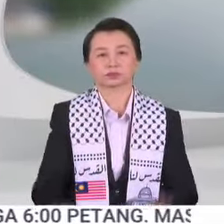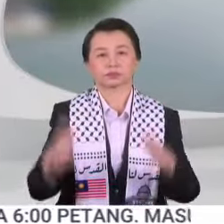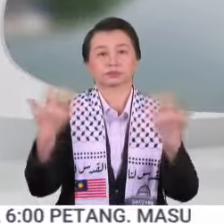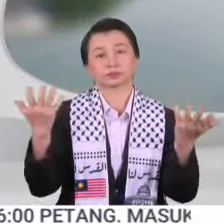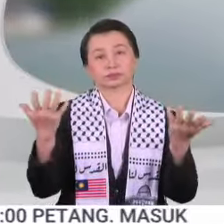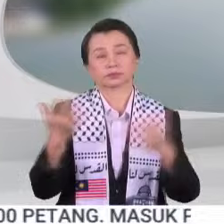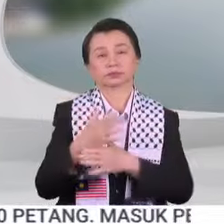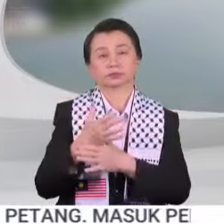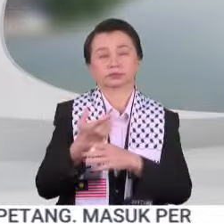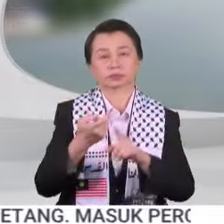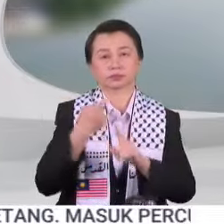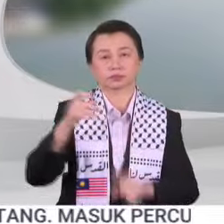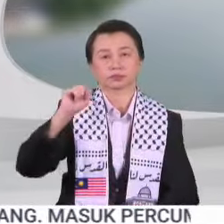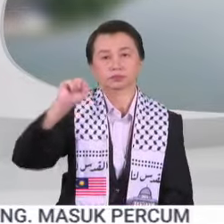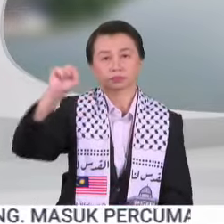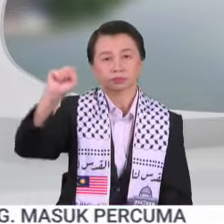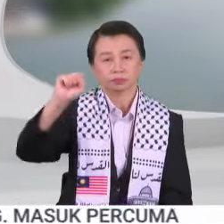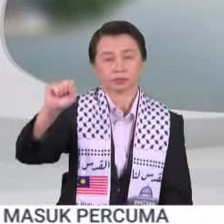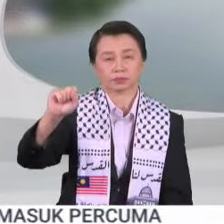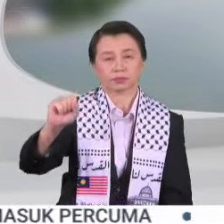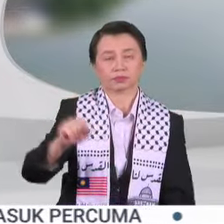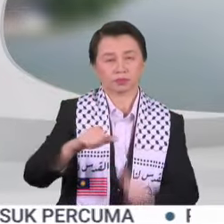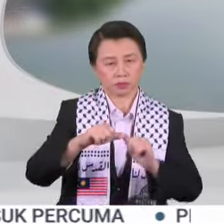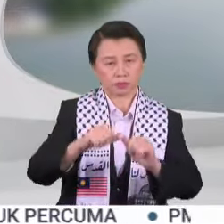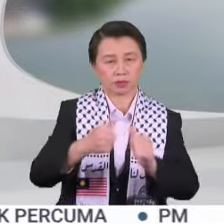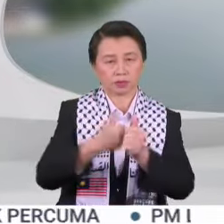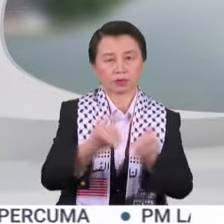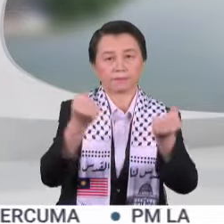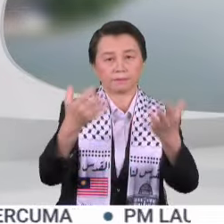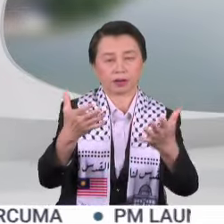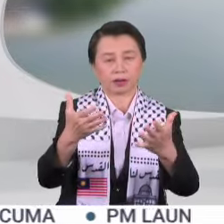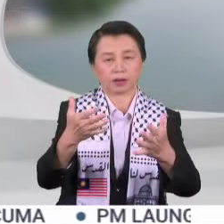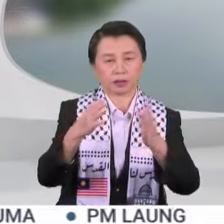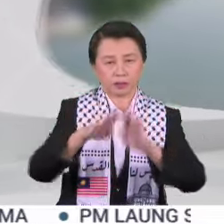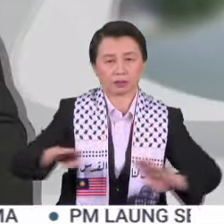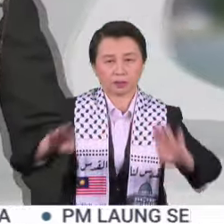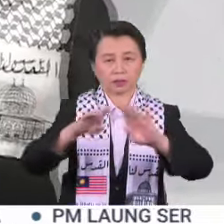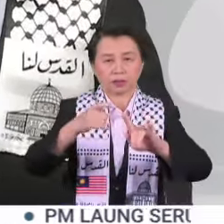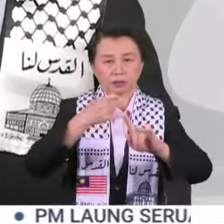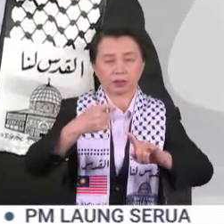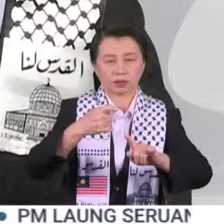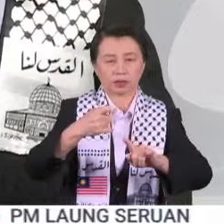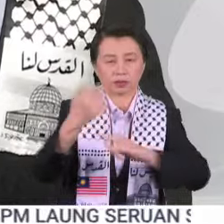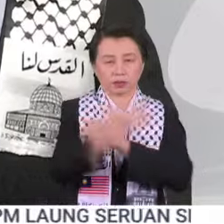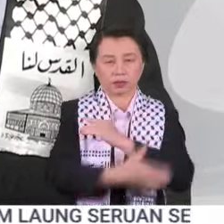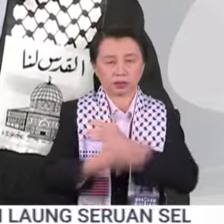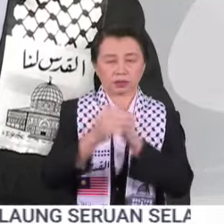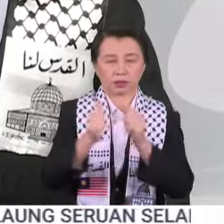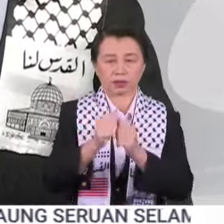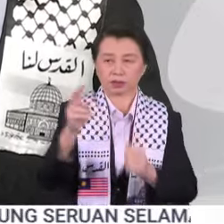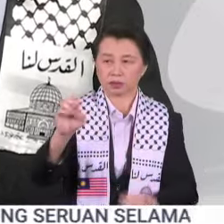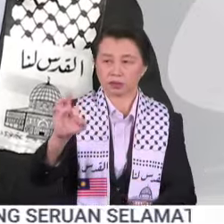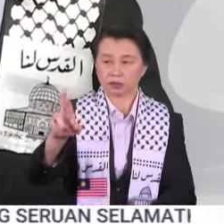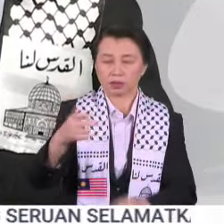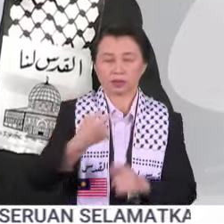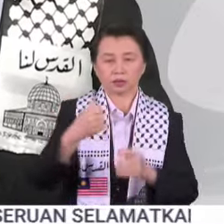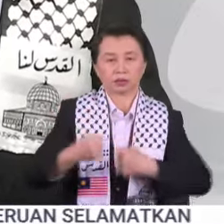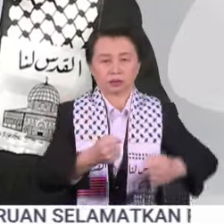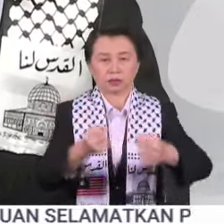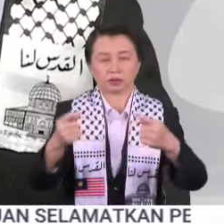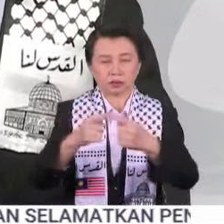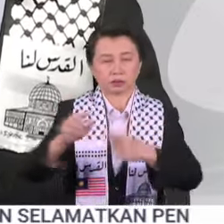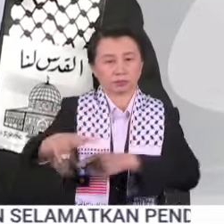Setakat ini perkongsian dari Negeri di Bawah Bayu. Terus ikuti lebih banyak perkembangan semasa dari negara bersama Nurul. Dari sungai hingga